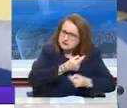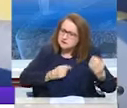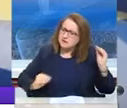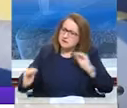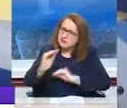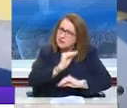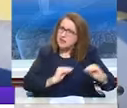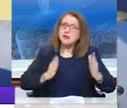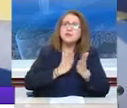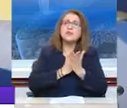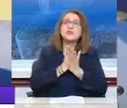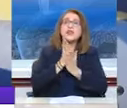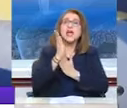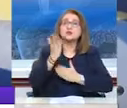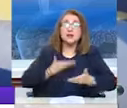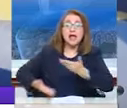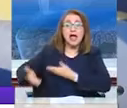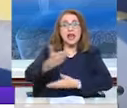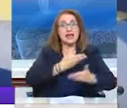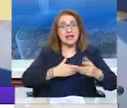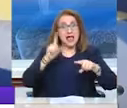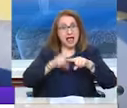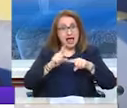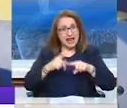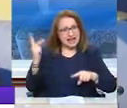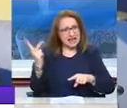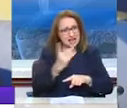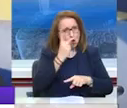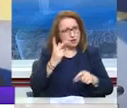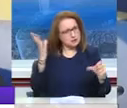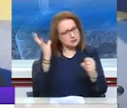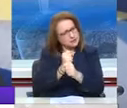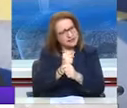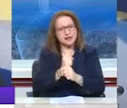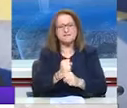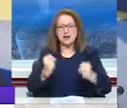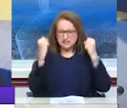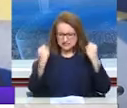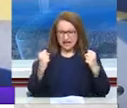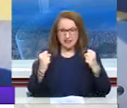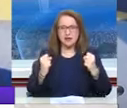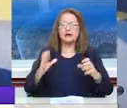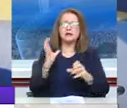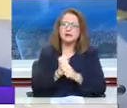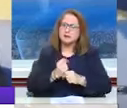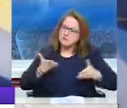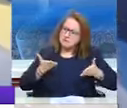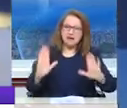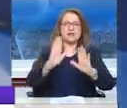κοινωνία πρέπει να βγει και θα βγει όρθια και με συνοχή από αυτή τη μεγάλη δοκιμασία.